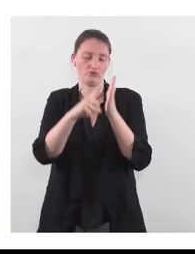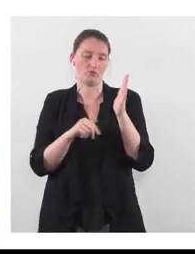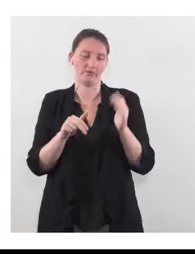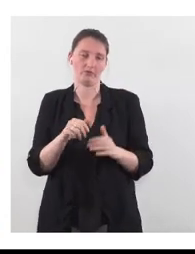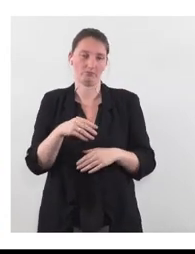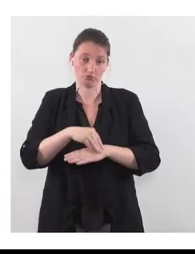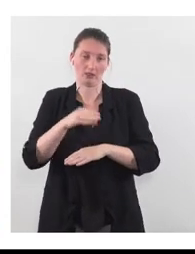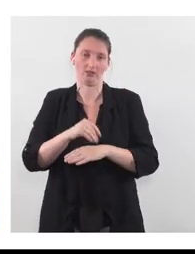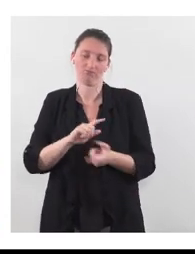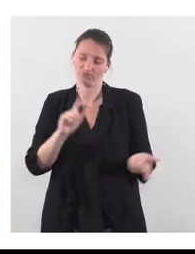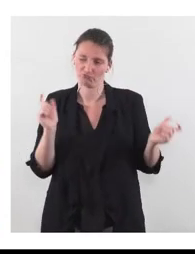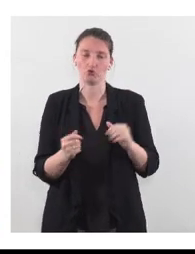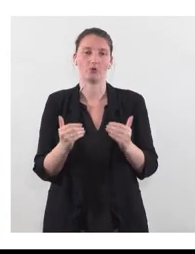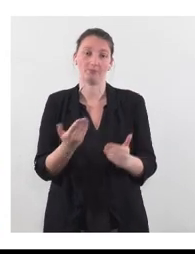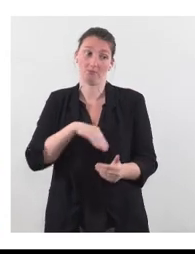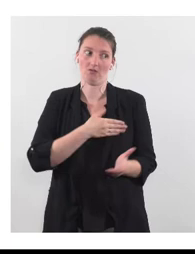prochainement.